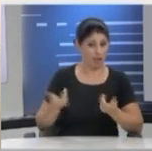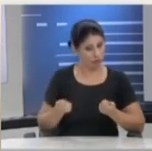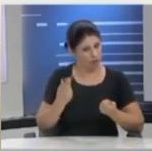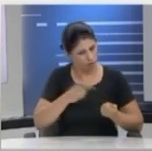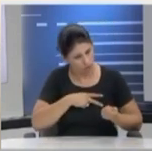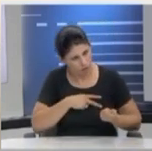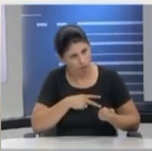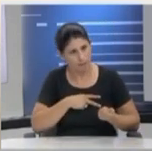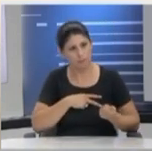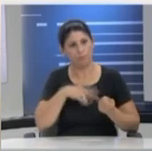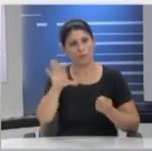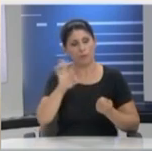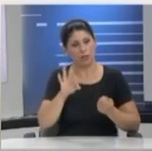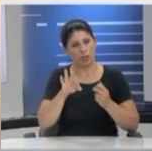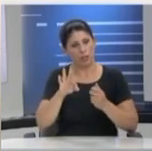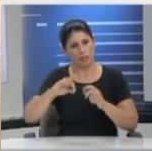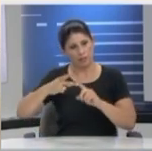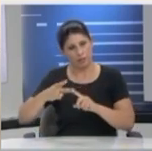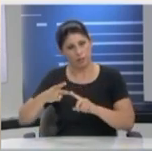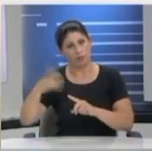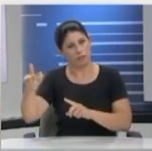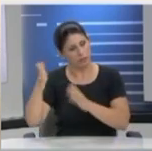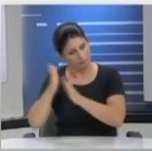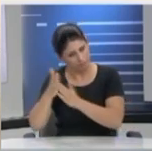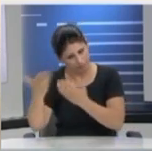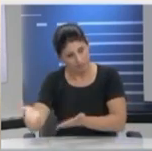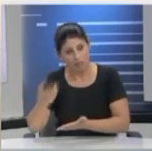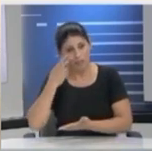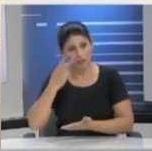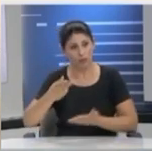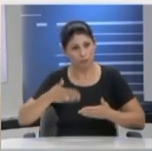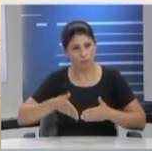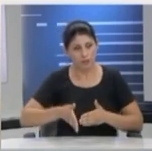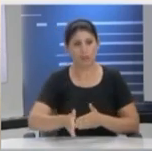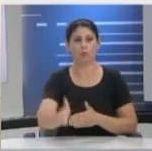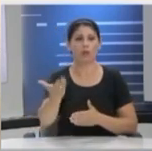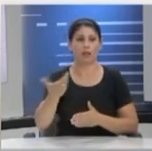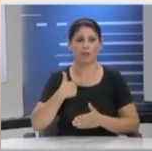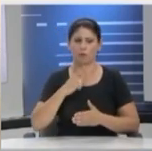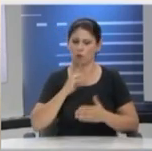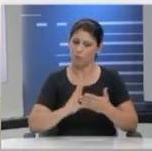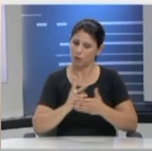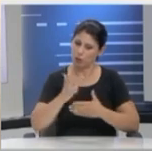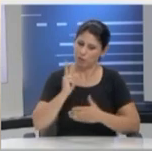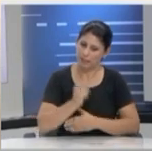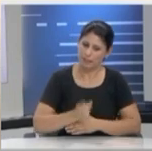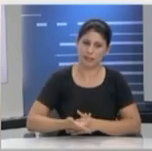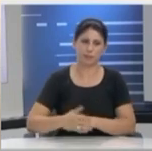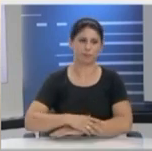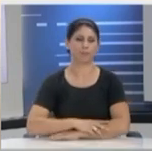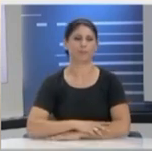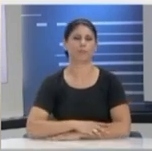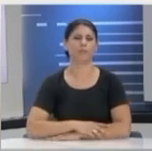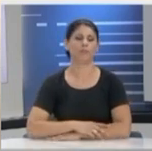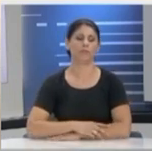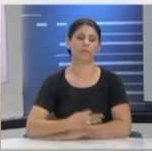έργο είναι σωστό, η επιλογή σας η δεύτερη θα είναι αξιέπαινη. Θα το δούμε στην πορεία, γι' αυτό λέω επικοδομητική κριτική.